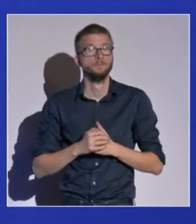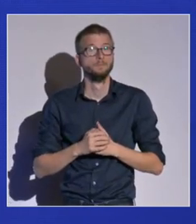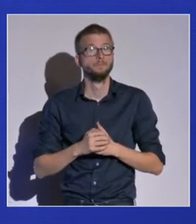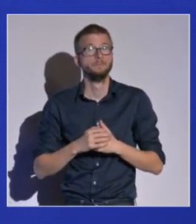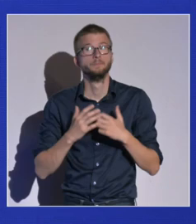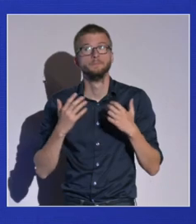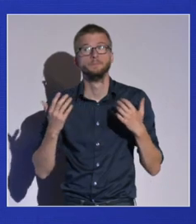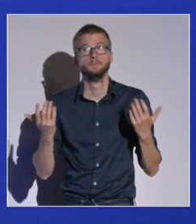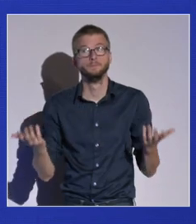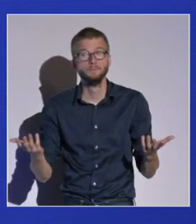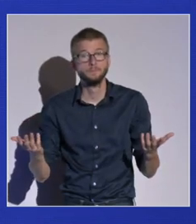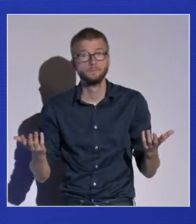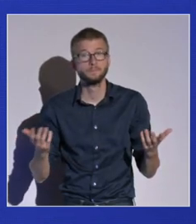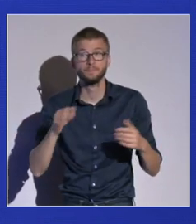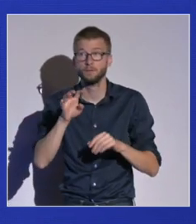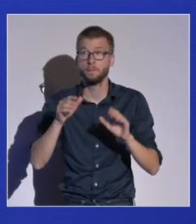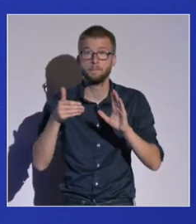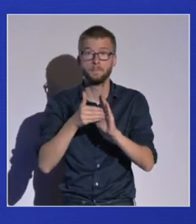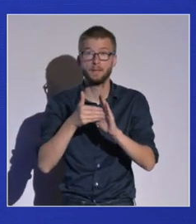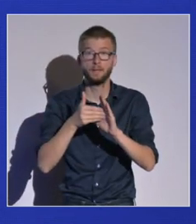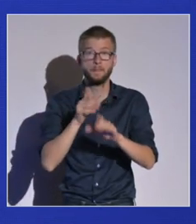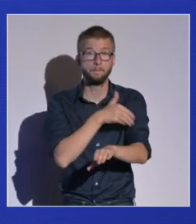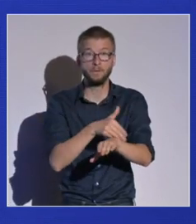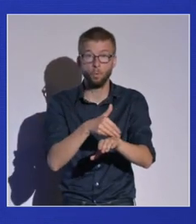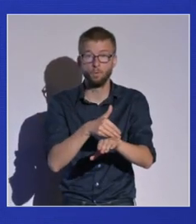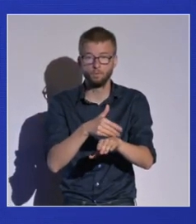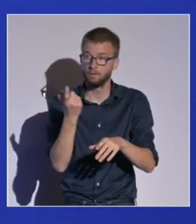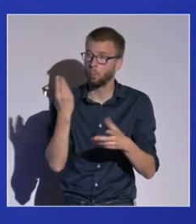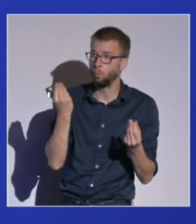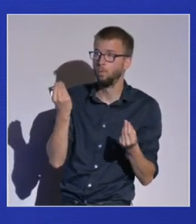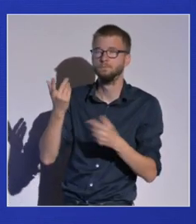sont entièrement empruntés.